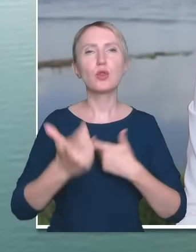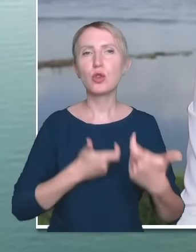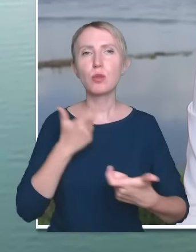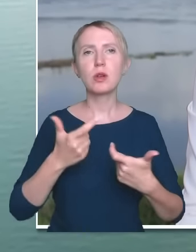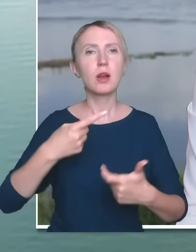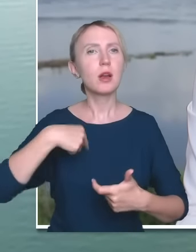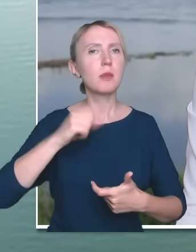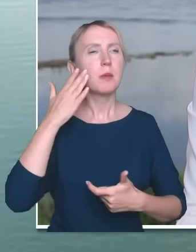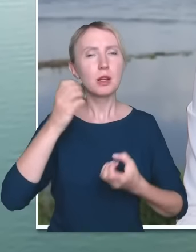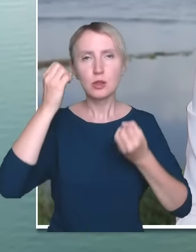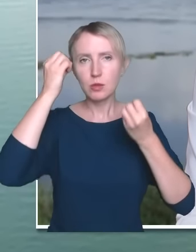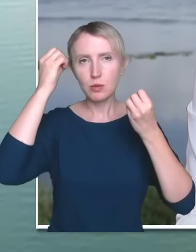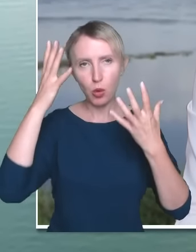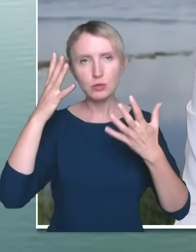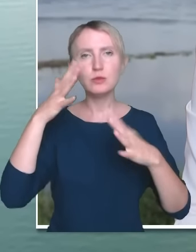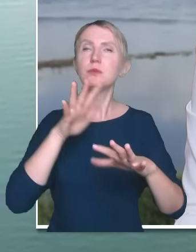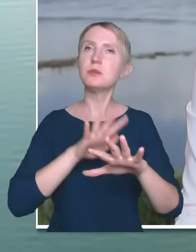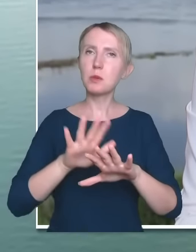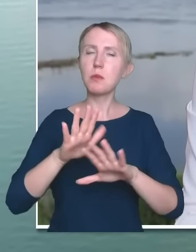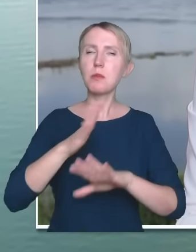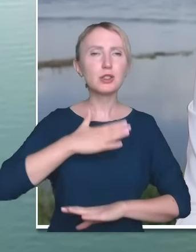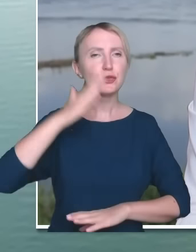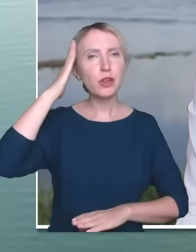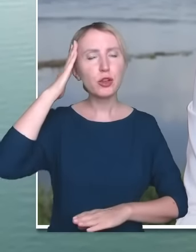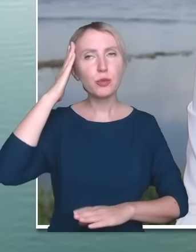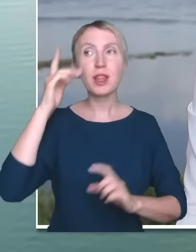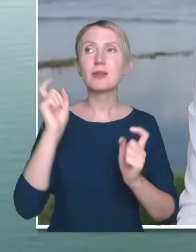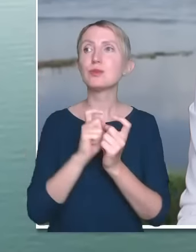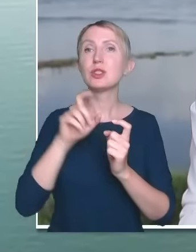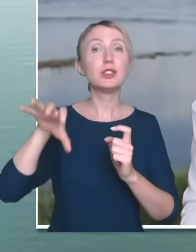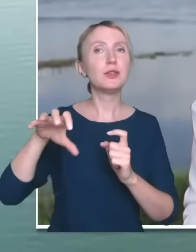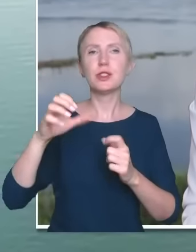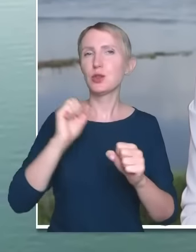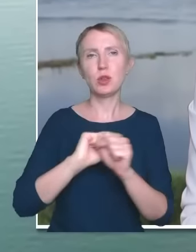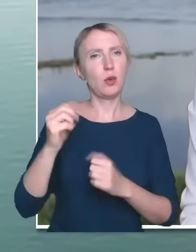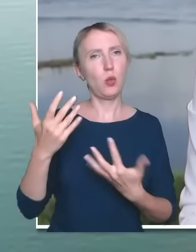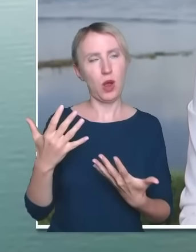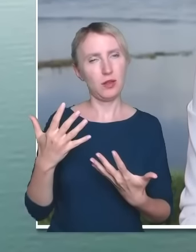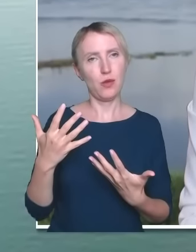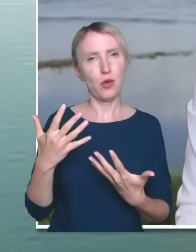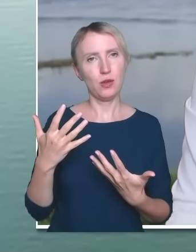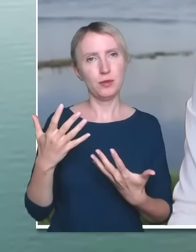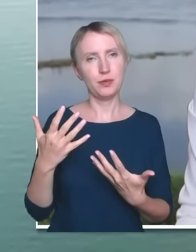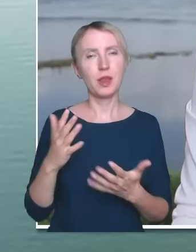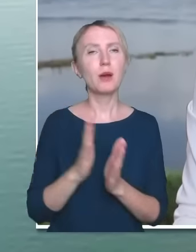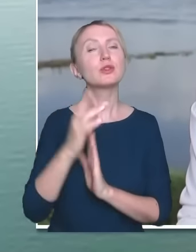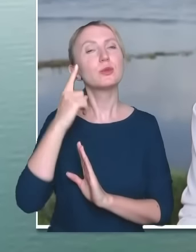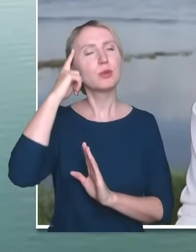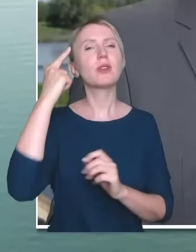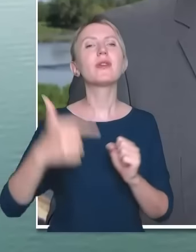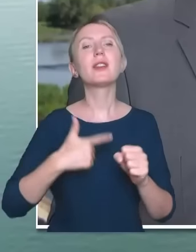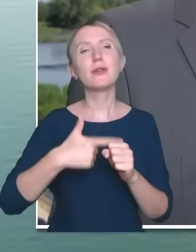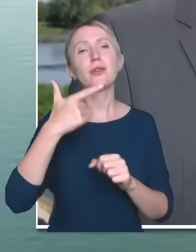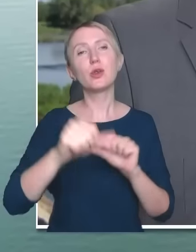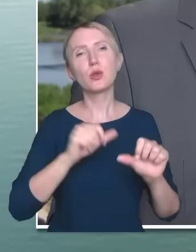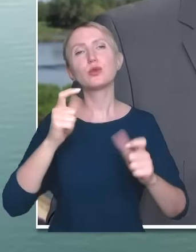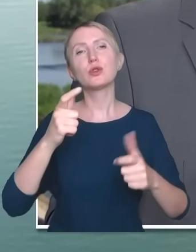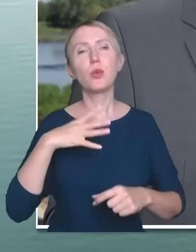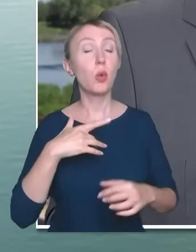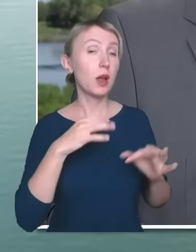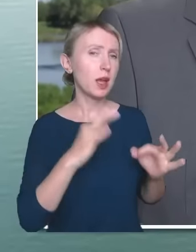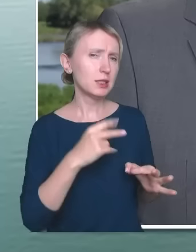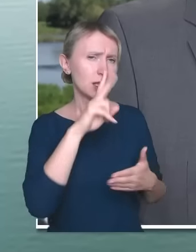bardzo rozsądnie podchodzimy, zdając sobie sprawę, że ten przeciwnik nie jest łatwym przeciwnikiem. A proszę sobie przypomnieć, co było w 2022 roku. Ale ja dzisiaj czytałem